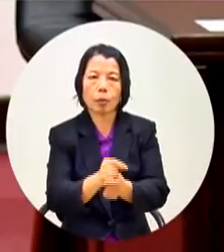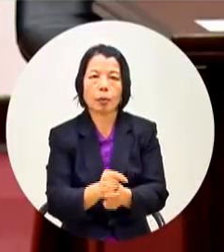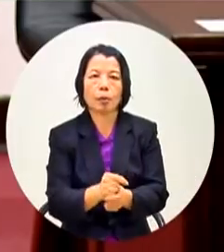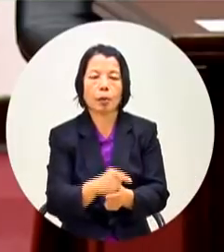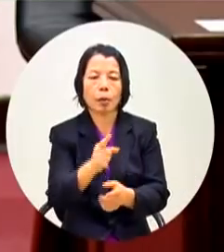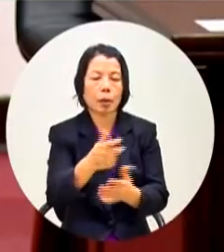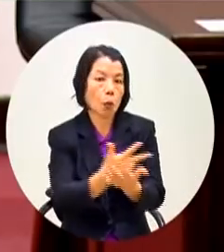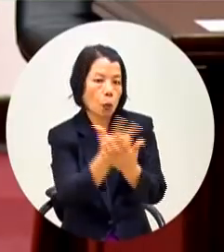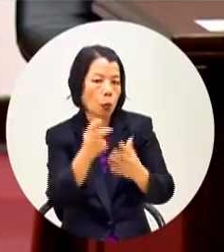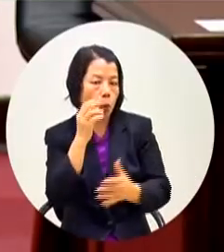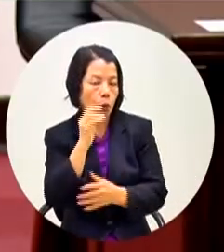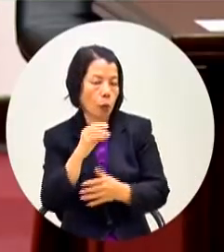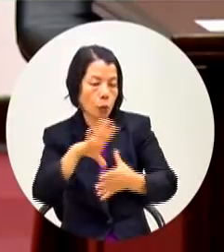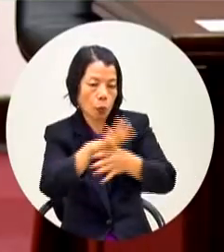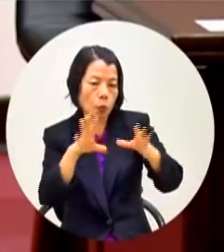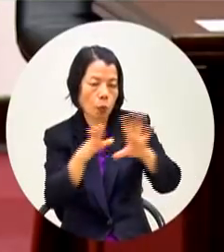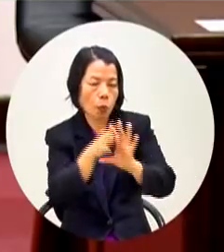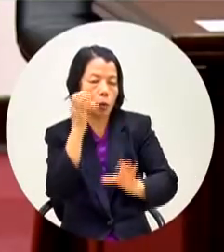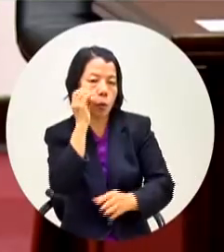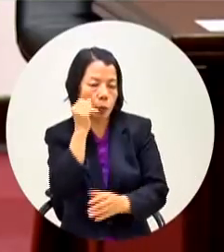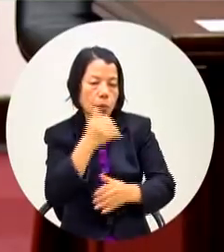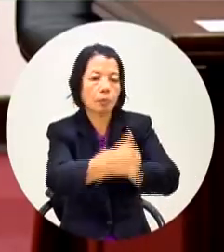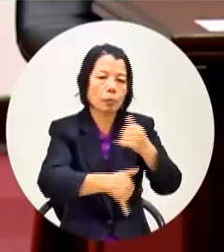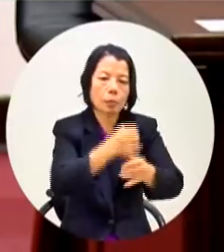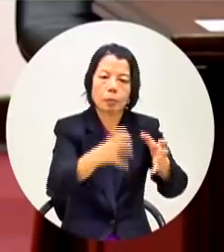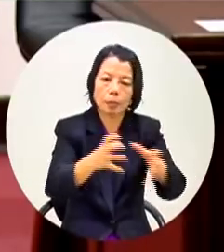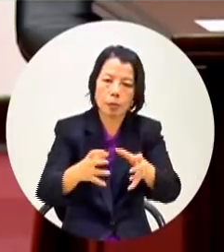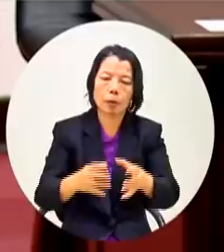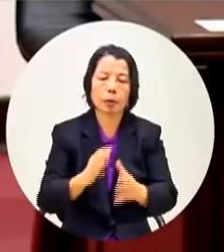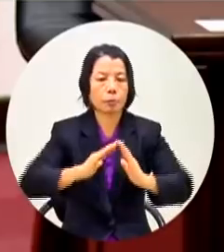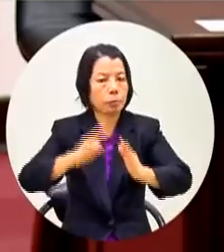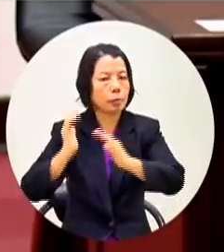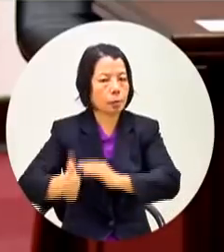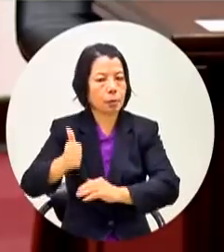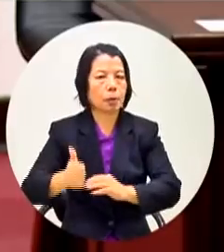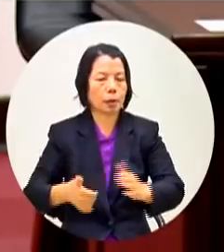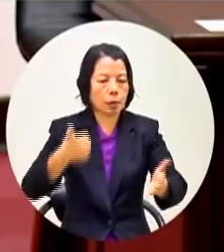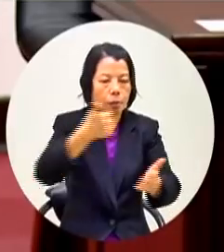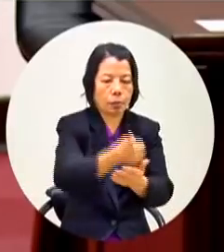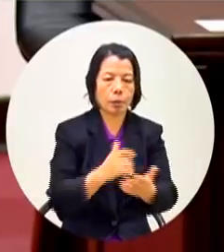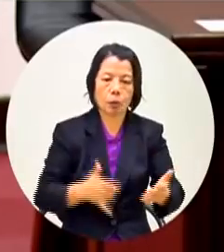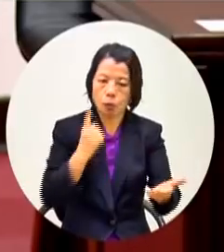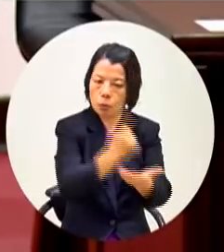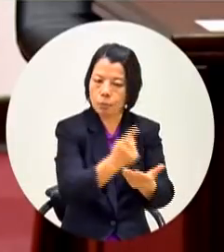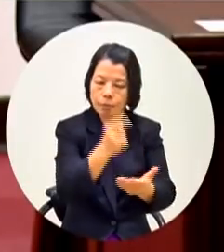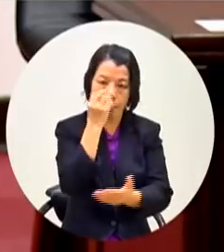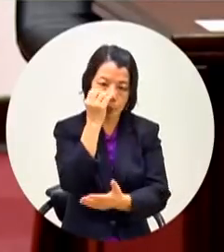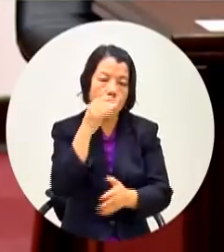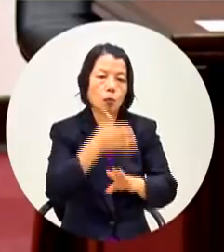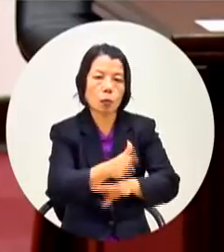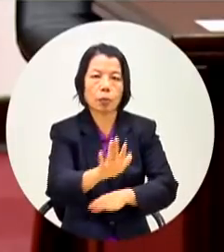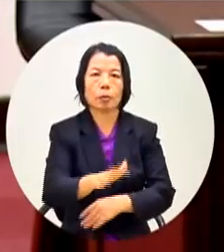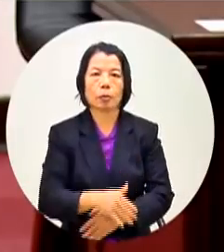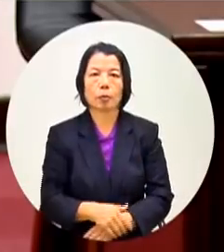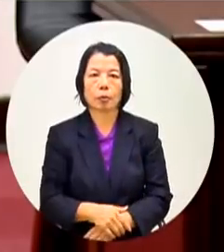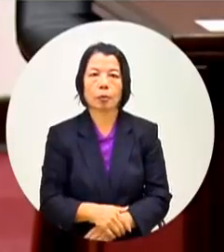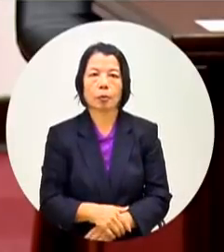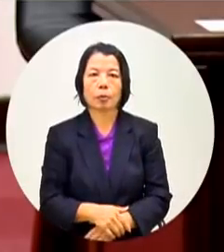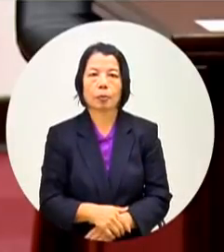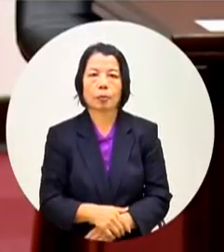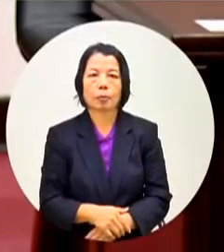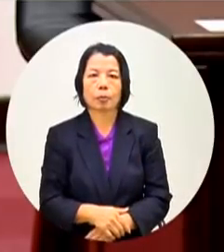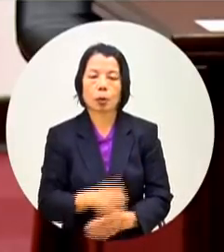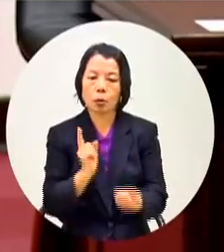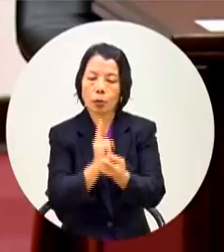括市长他有去参加过草地音乐会齁。目前高美馆它整个的开放的时间是早上9:30